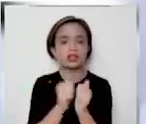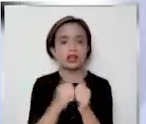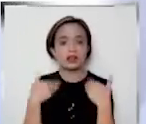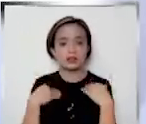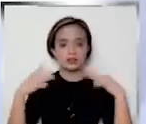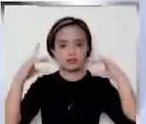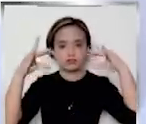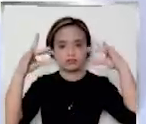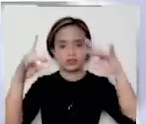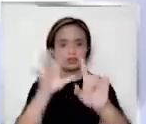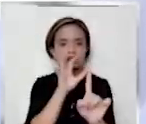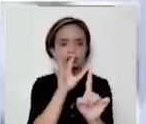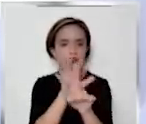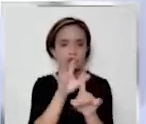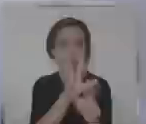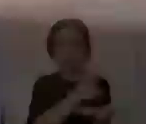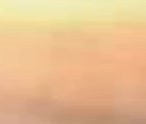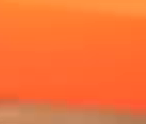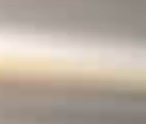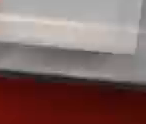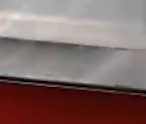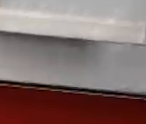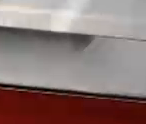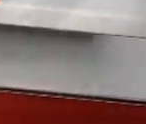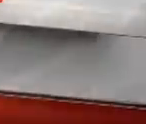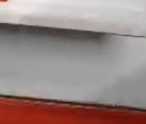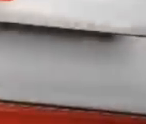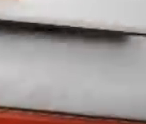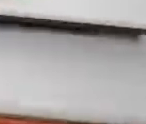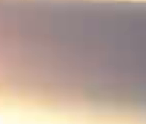mga sikat na landmark. At nakatutok live si Rafi Kino.